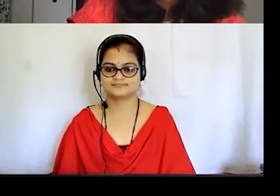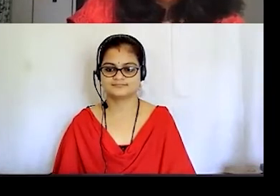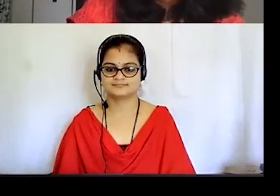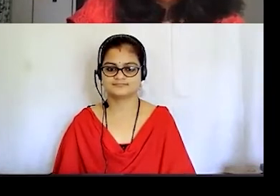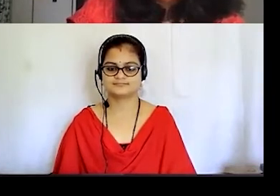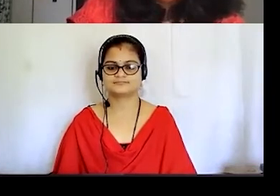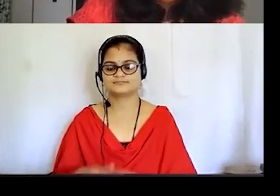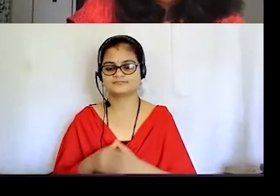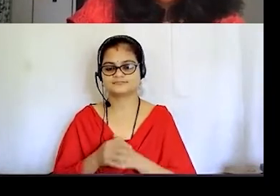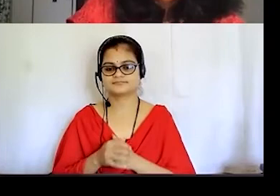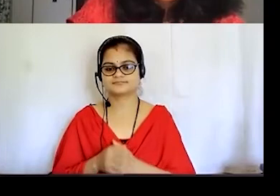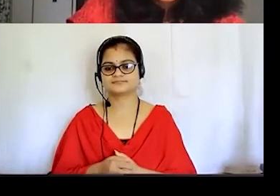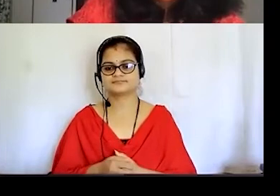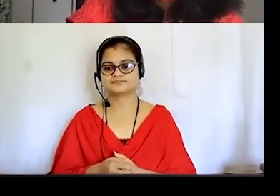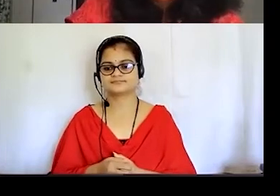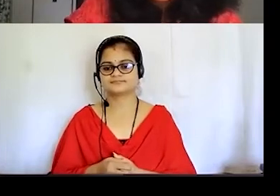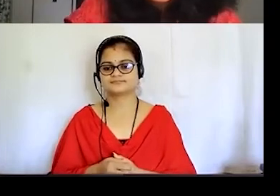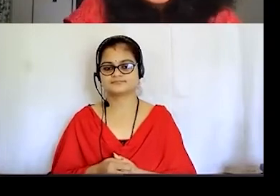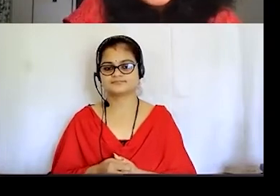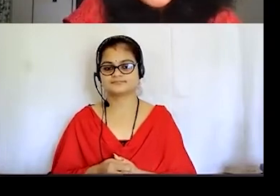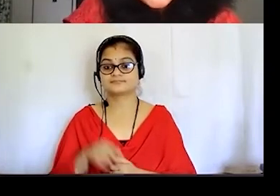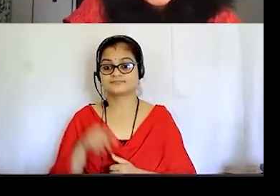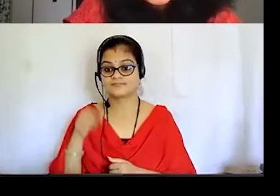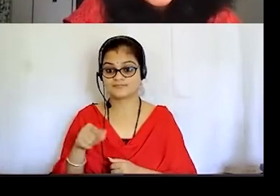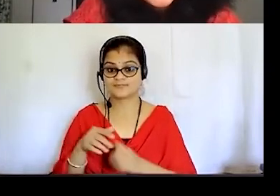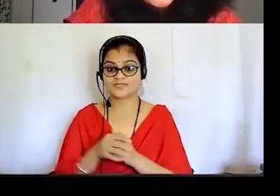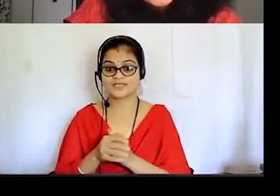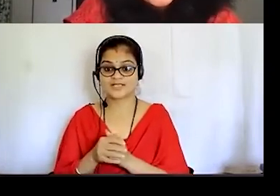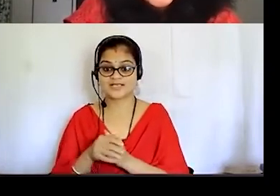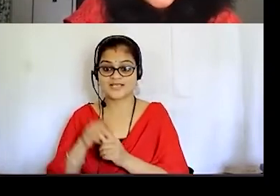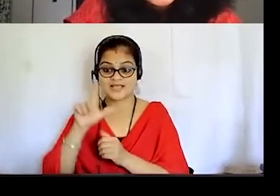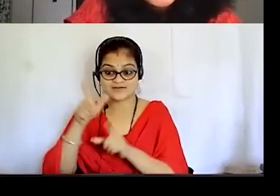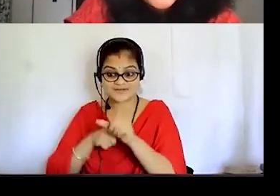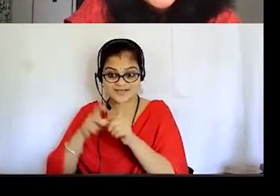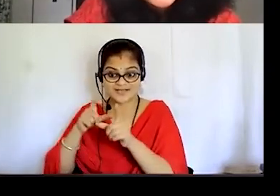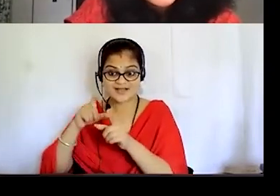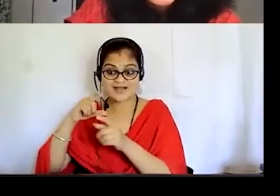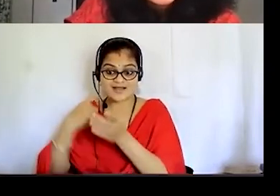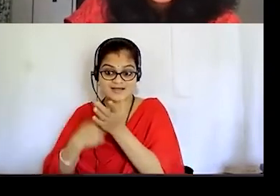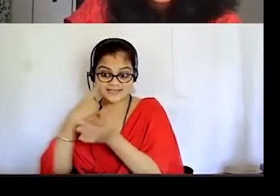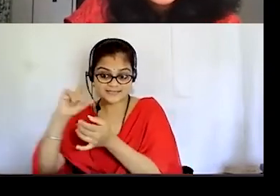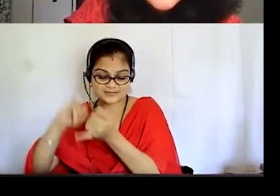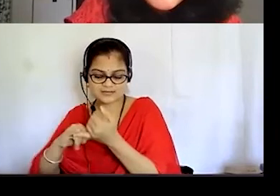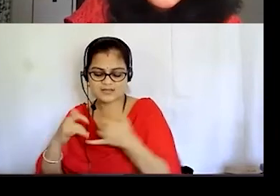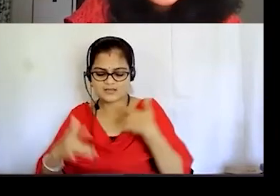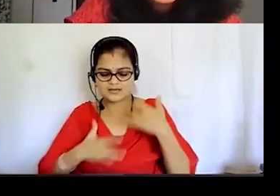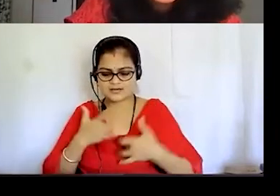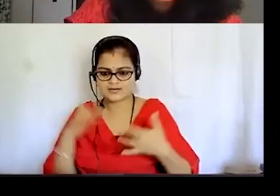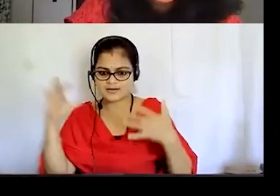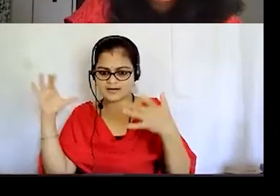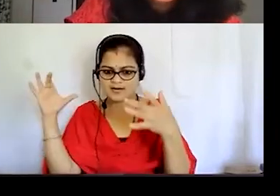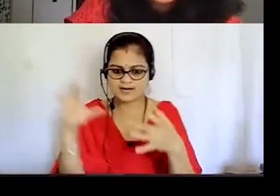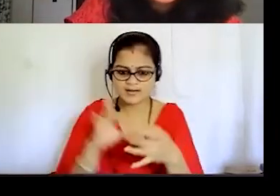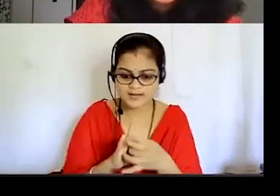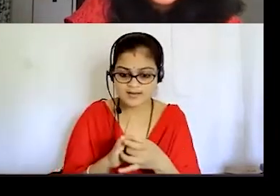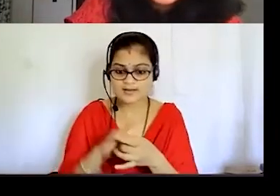रे मोसे. While the lyrics of the song tie you emotionally, the vocabulary of